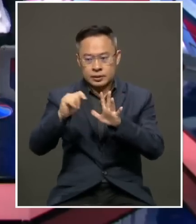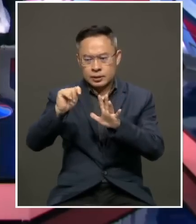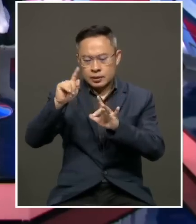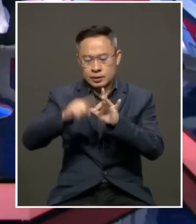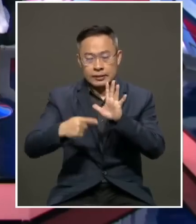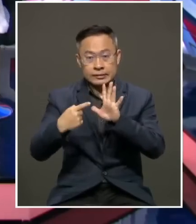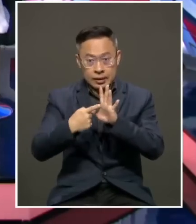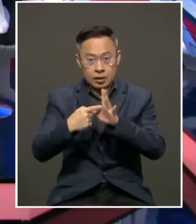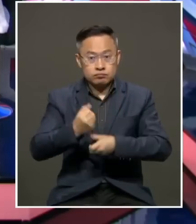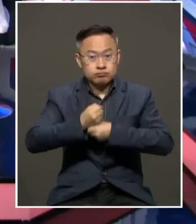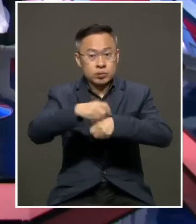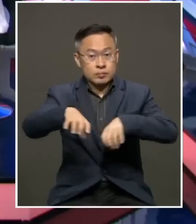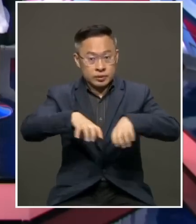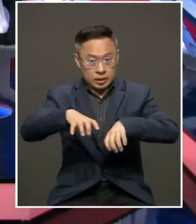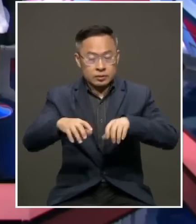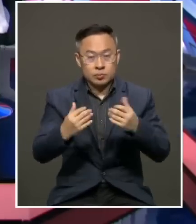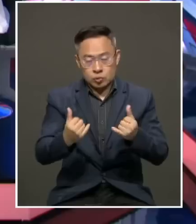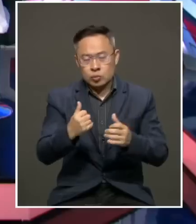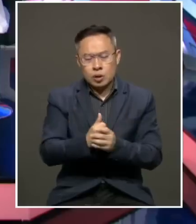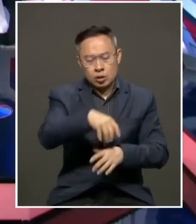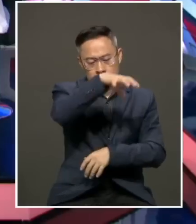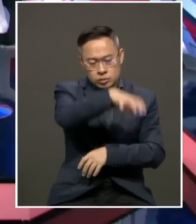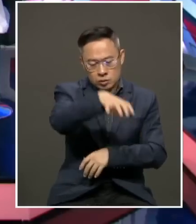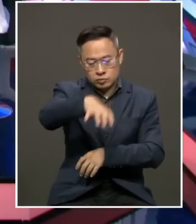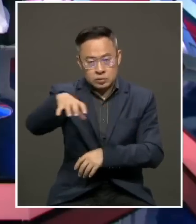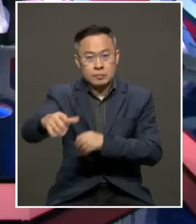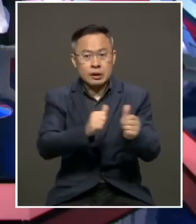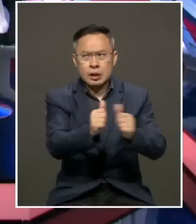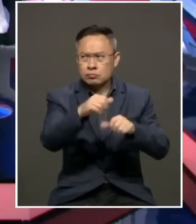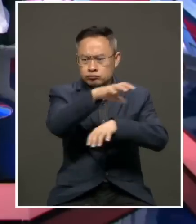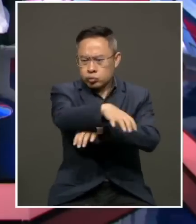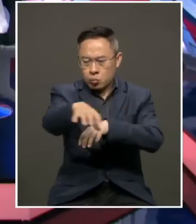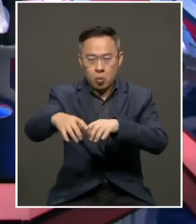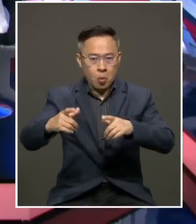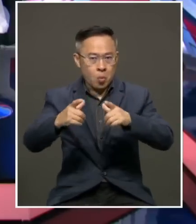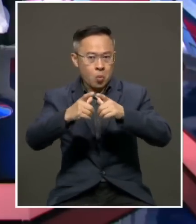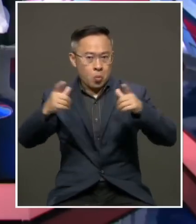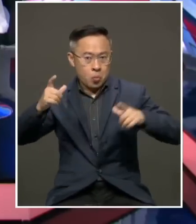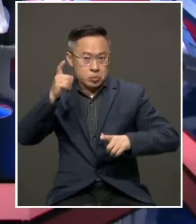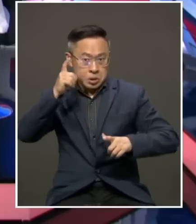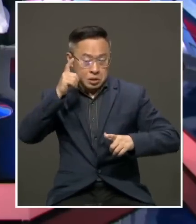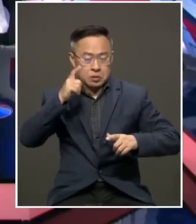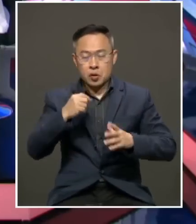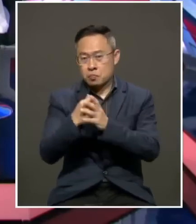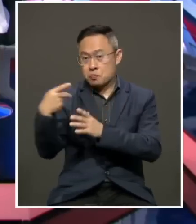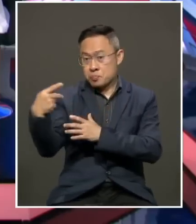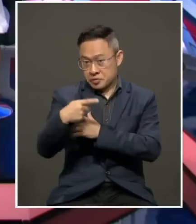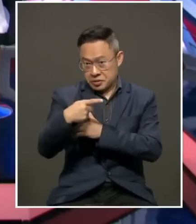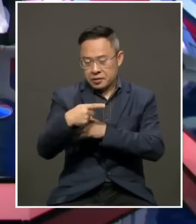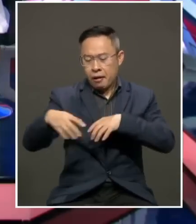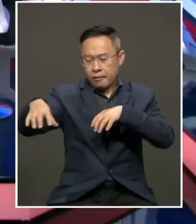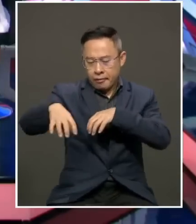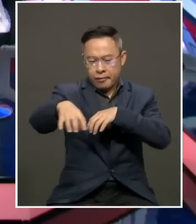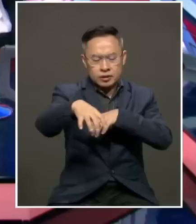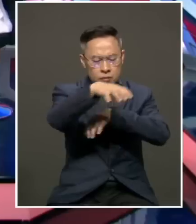นะมันเหลืออีกไม่กี่วันแล้วนะแล้วเขาบอกว่าสนามที่ทำการแข่งขันในครั้งนี้จัดใหญ่จัดเต็มแล้วก็มีความพิเศษด้วยในเรื่องของระยะทาง